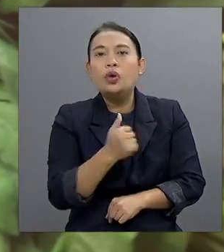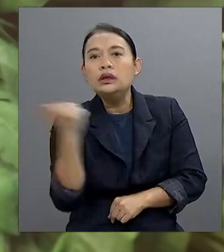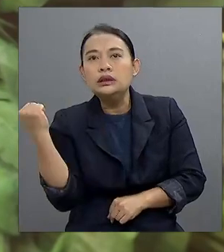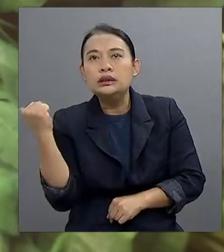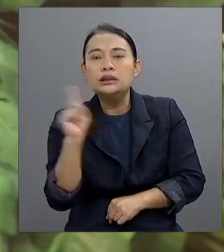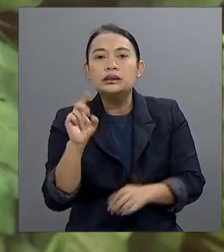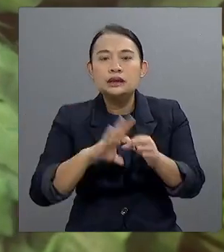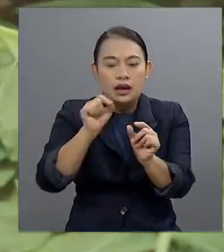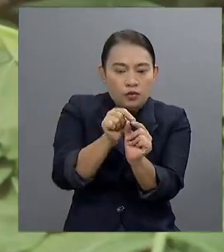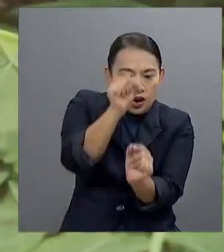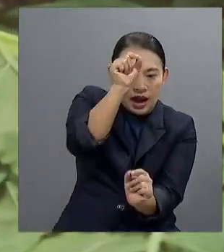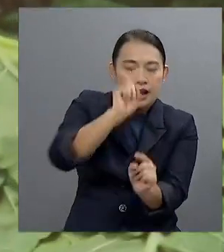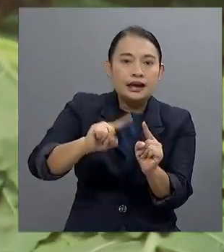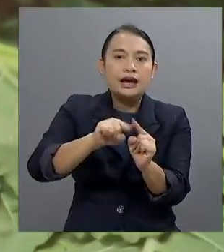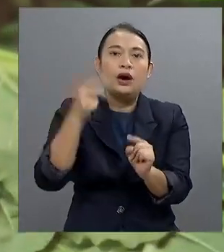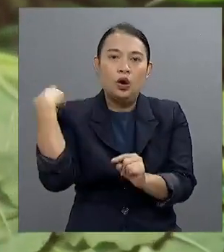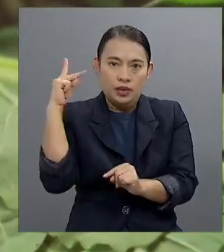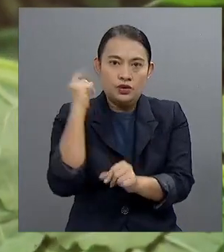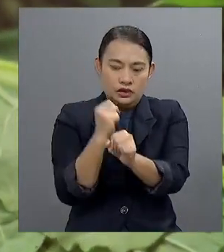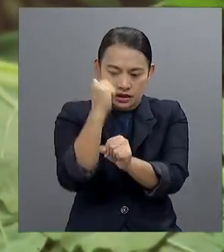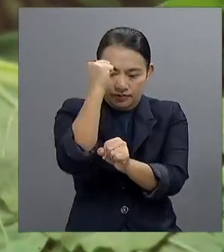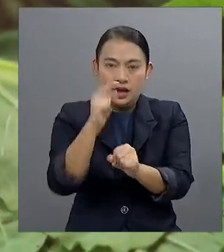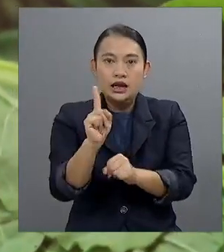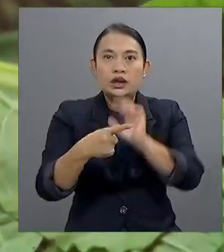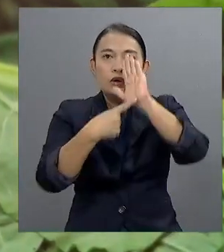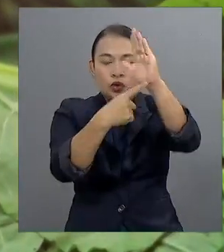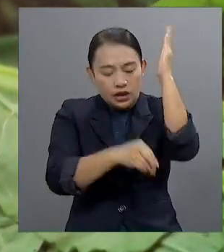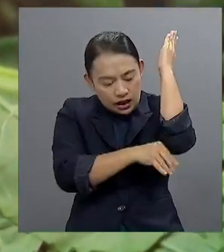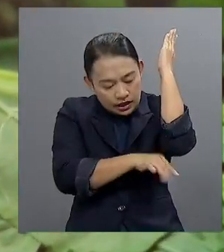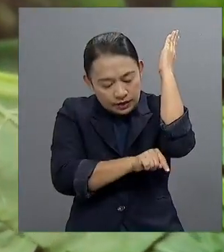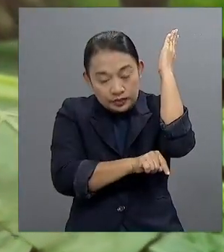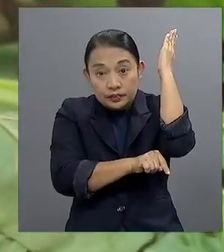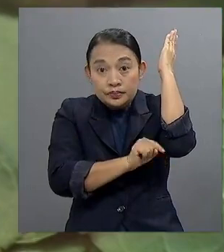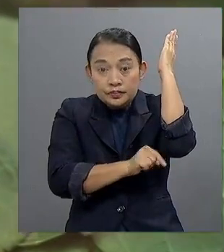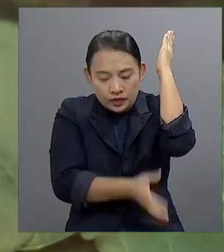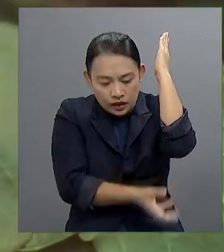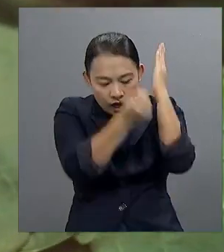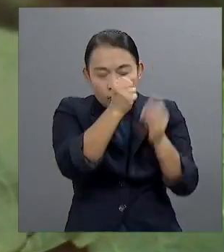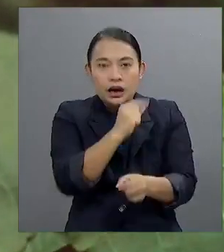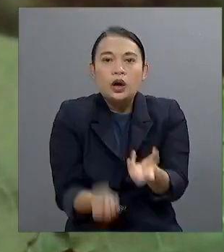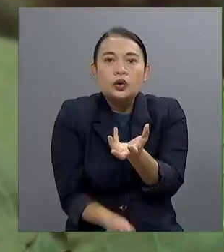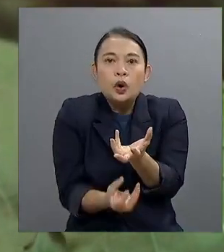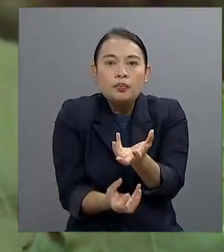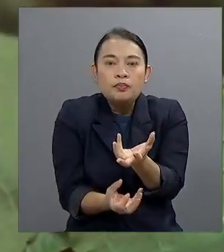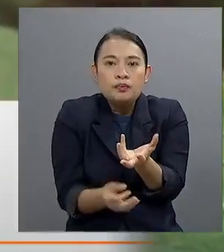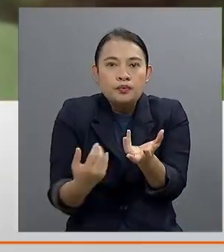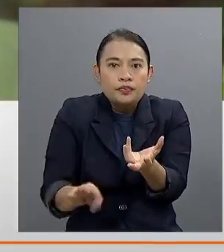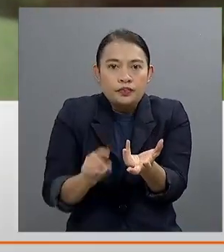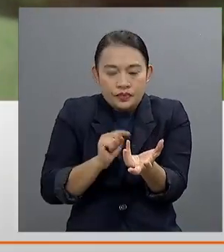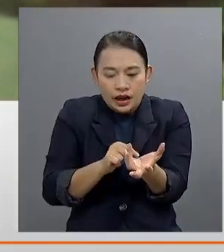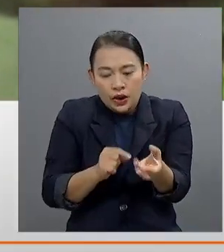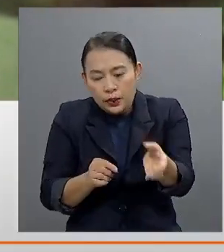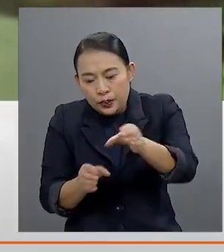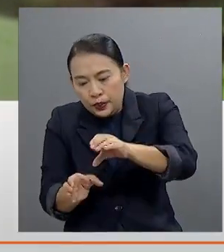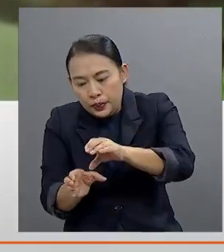ารถไปใช้ประโยชน์เช่นกันอย่างรากของกะเพราก็สามารถนำมาต้มหรือว่าชงกับน้ำเพื่อดื่มบรรเทาอาการอาหารไม่ย่อย